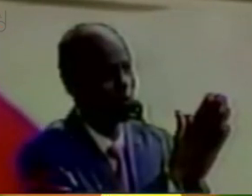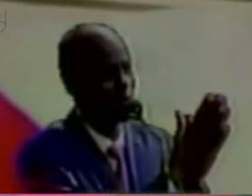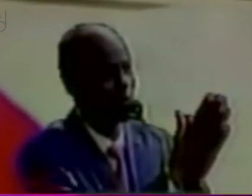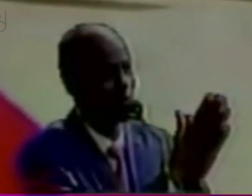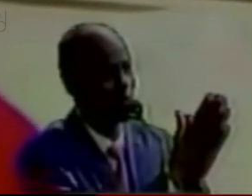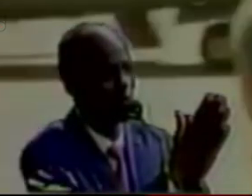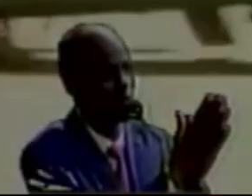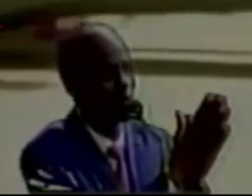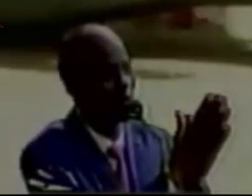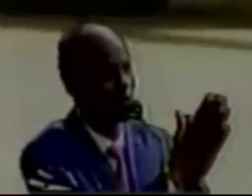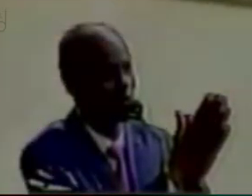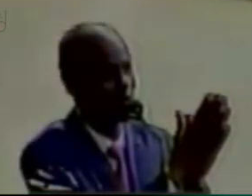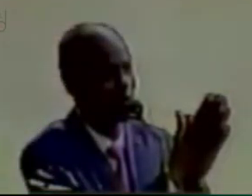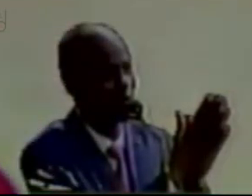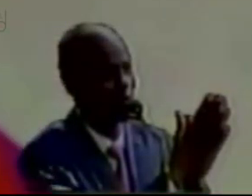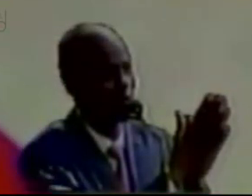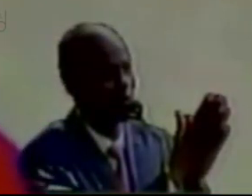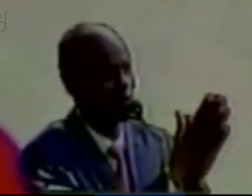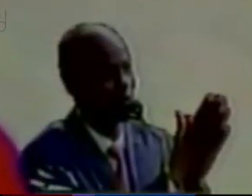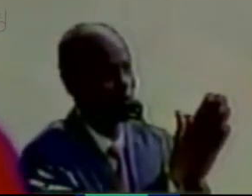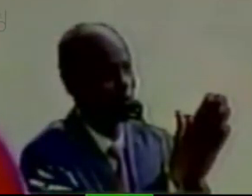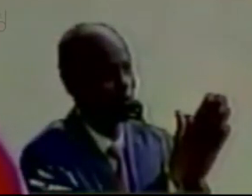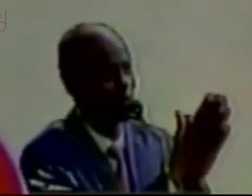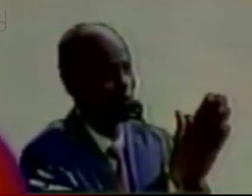pompiers spécialisés,